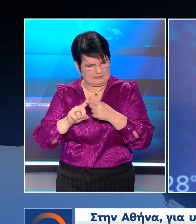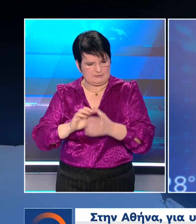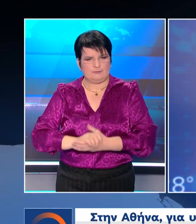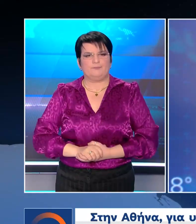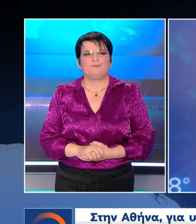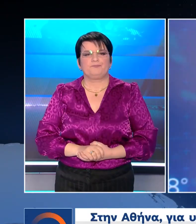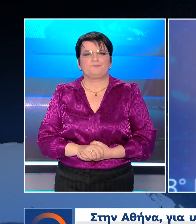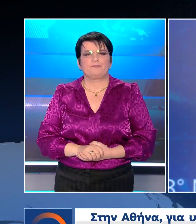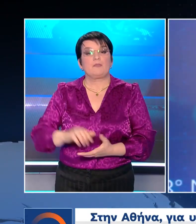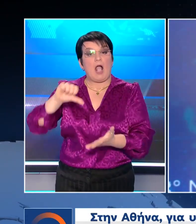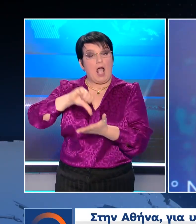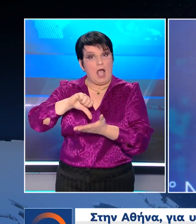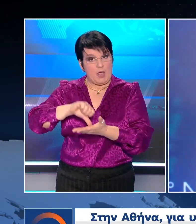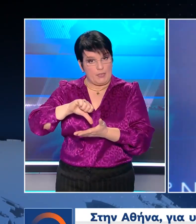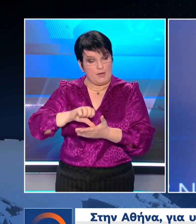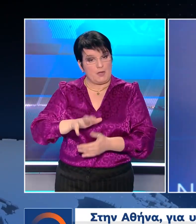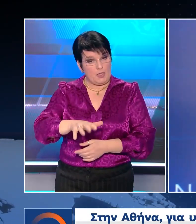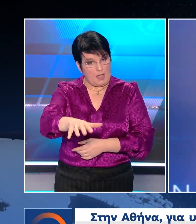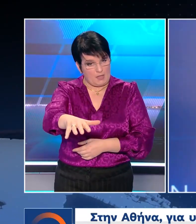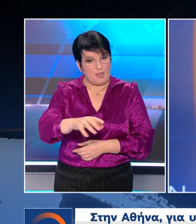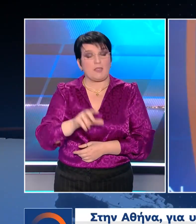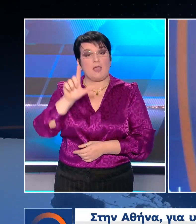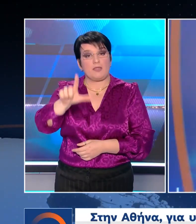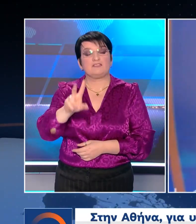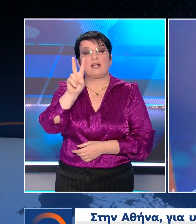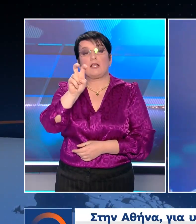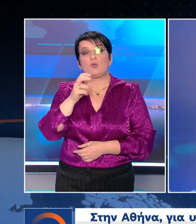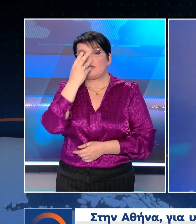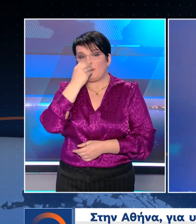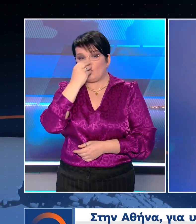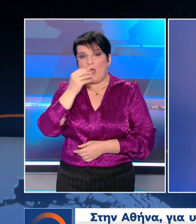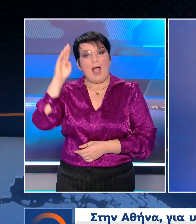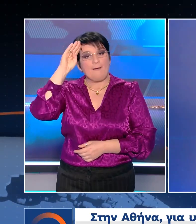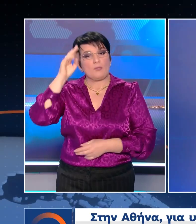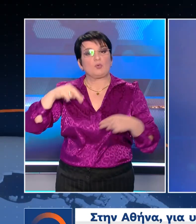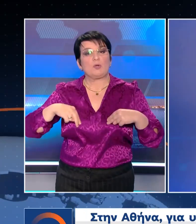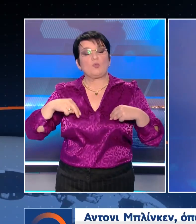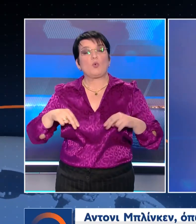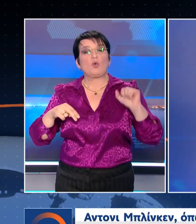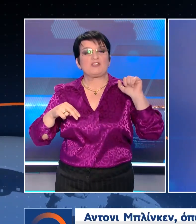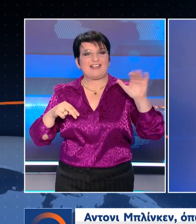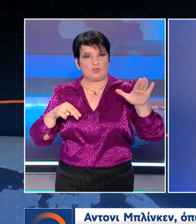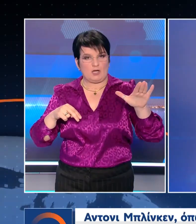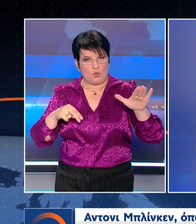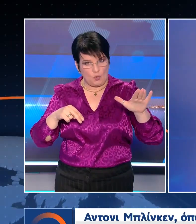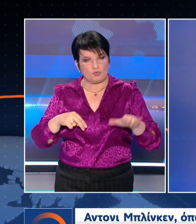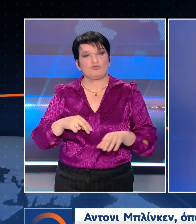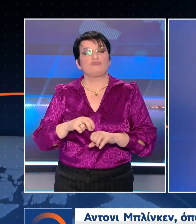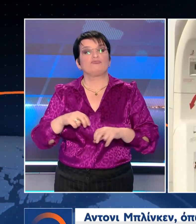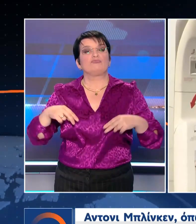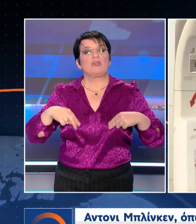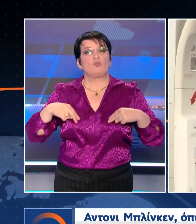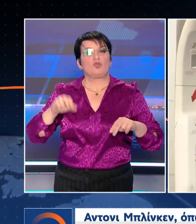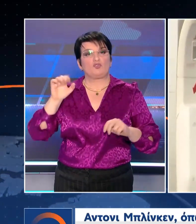Στην Αθήνα για υψηλού επίπεδου επαφές θα βρίσκεται τη Δευτέρα 20 Φεβρουαρίου ο Αμερικανός Υπουργός Εξωτερικών Άντονι Μπλίνκεν, όπως ανακοίνωσε το